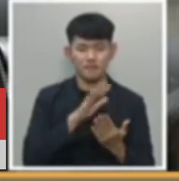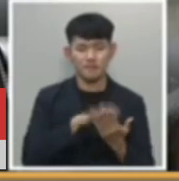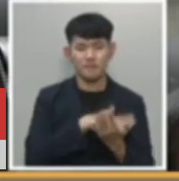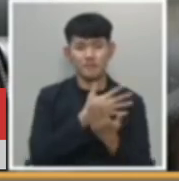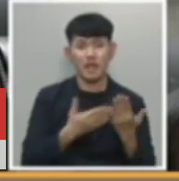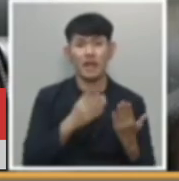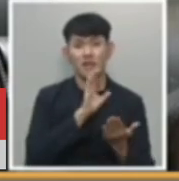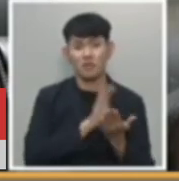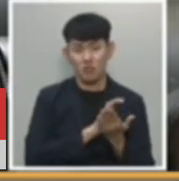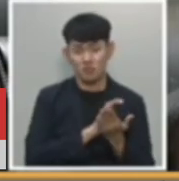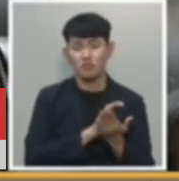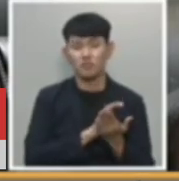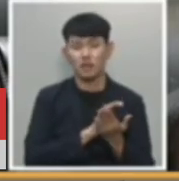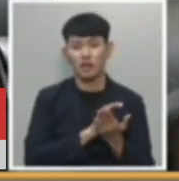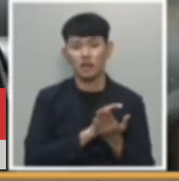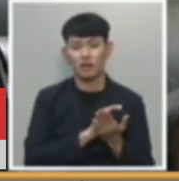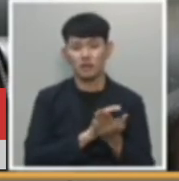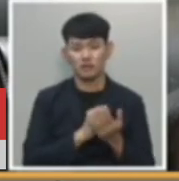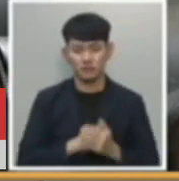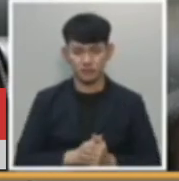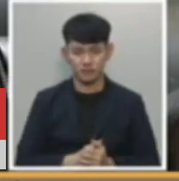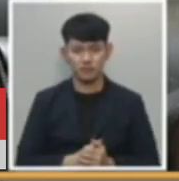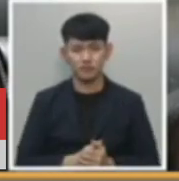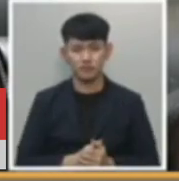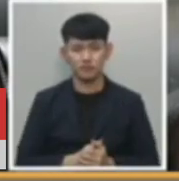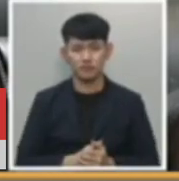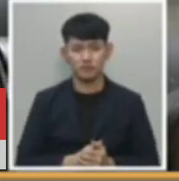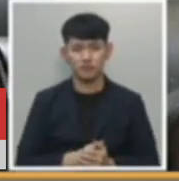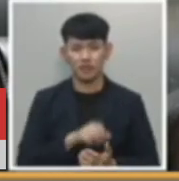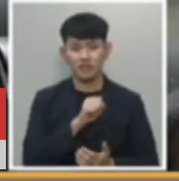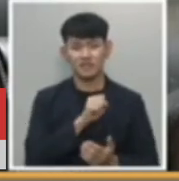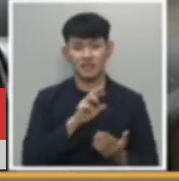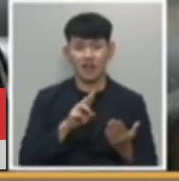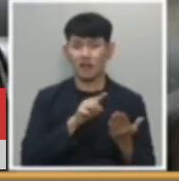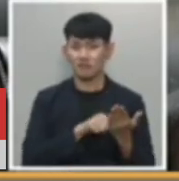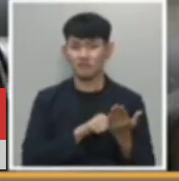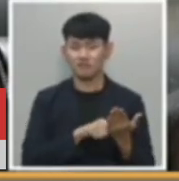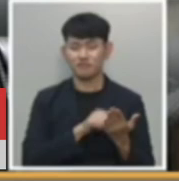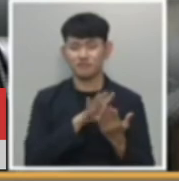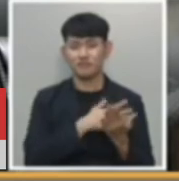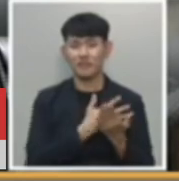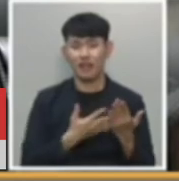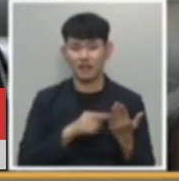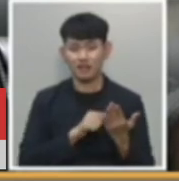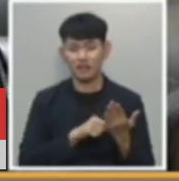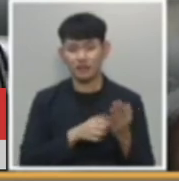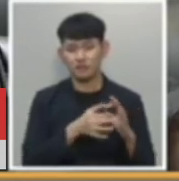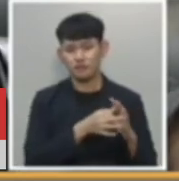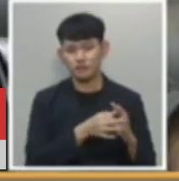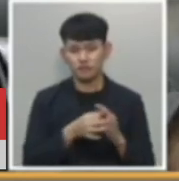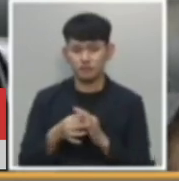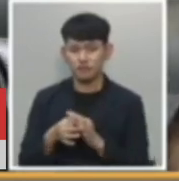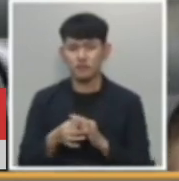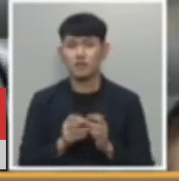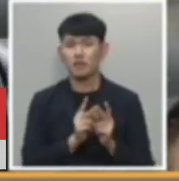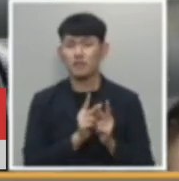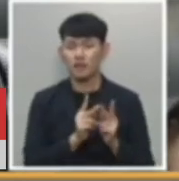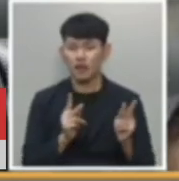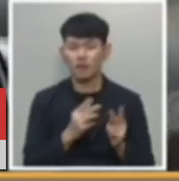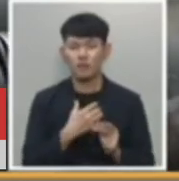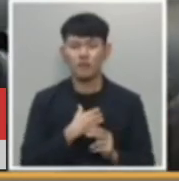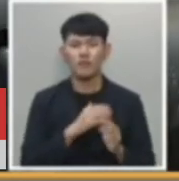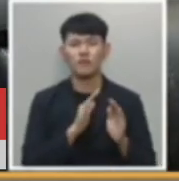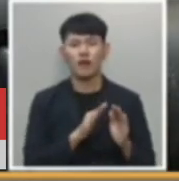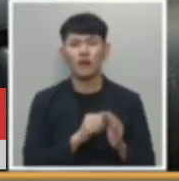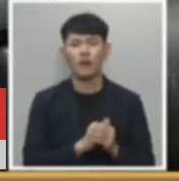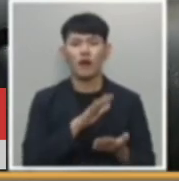ๆที่เขาบอกรายงาน SAR Self Assessment Report ที่ให้กรรมการผมอยากให้โร